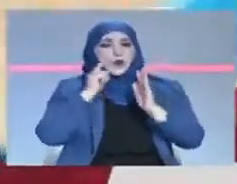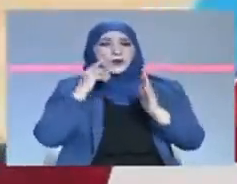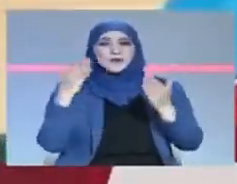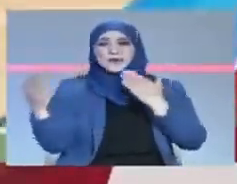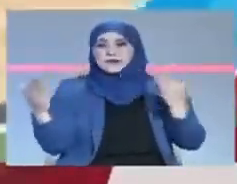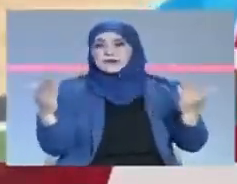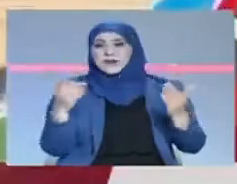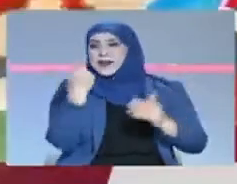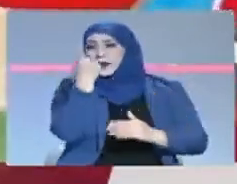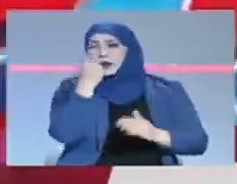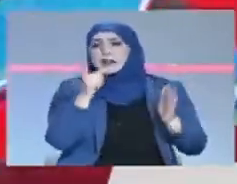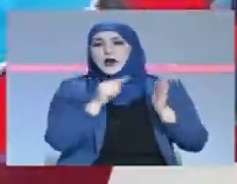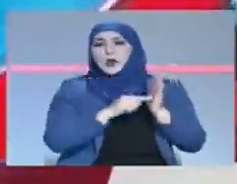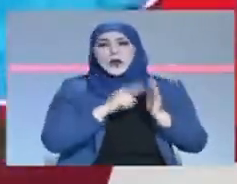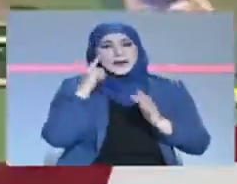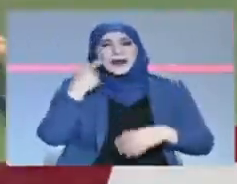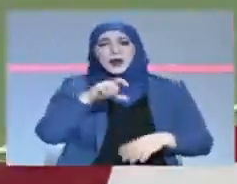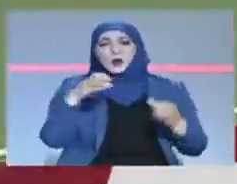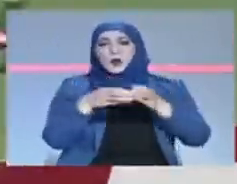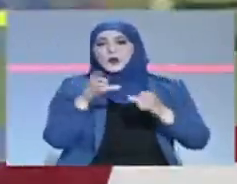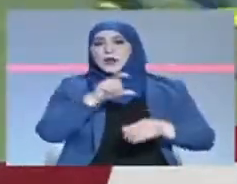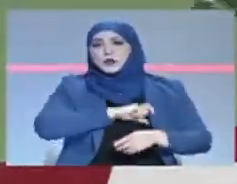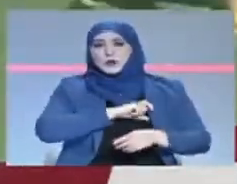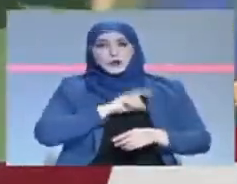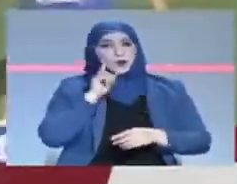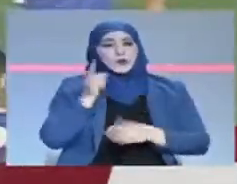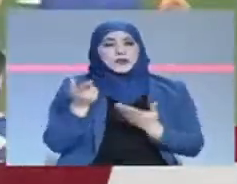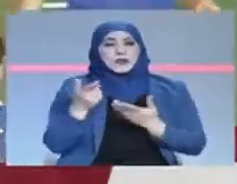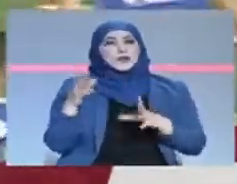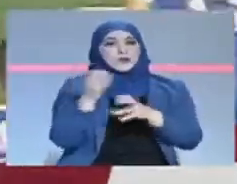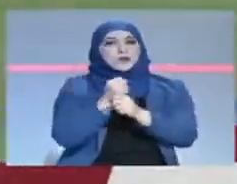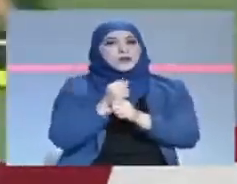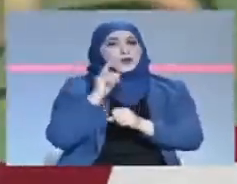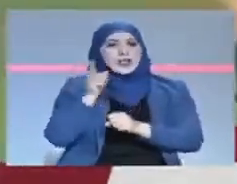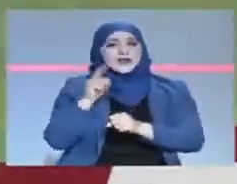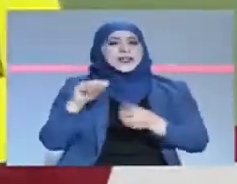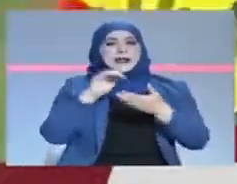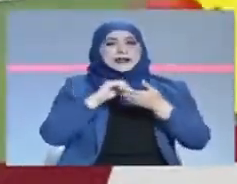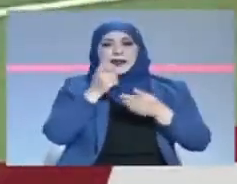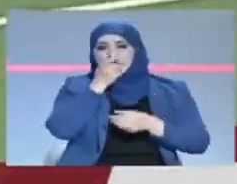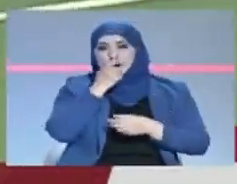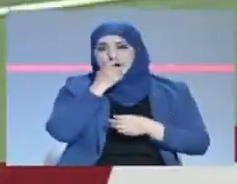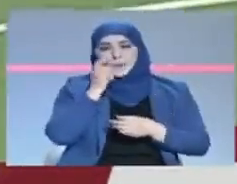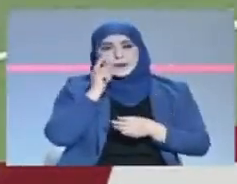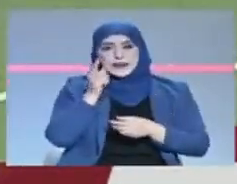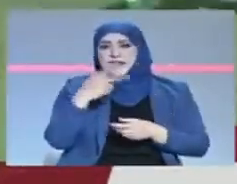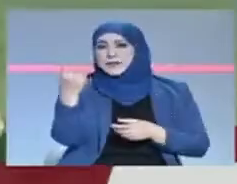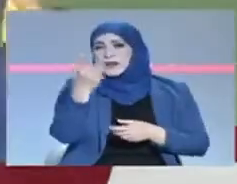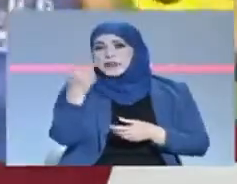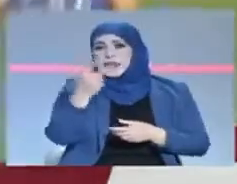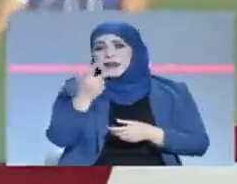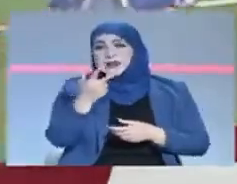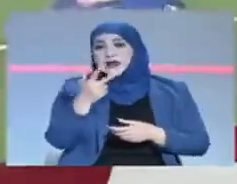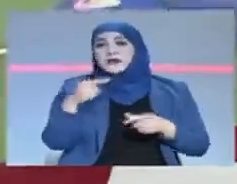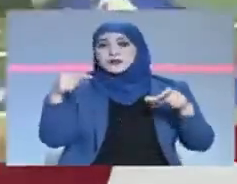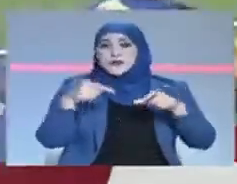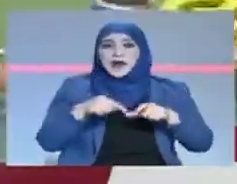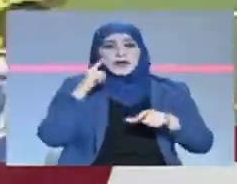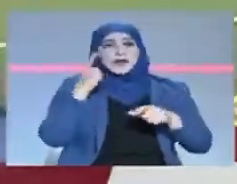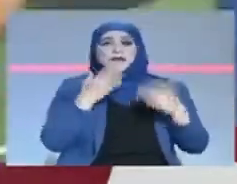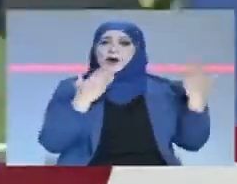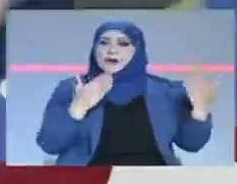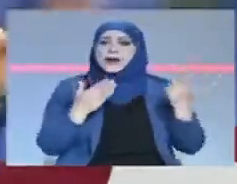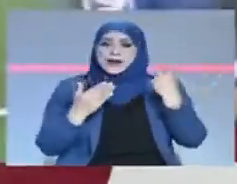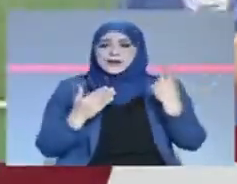بفارق نقطة واحدة على النجم الساحلي المستفيد من فوزه على الاتحاد المنستيري بثلاثة أهداف مقابل